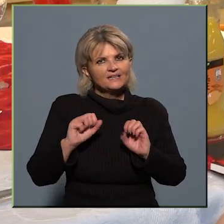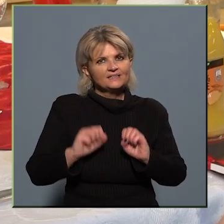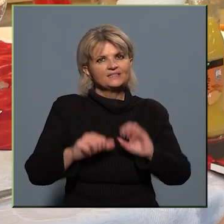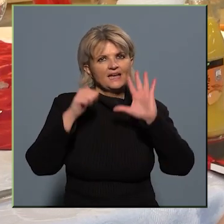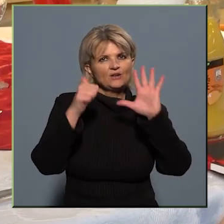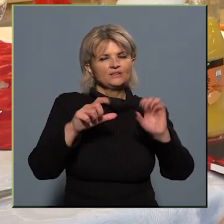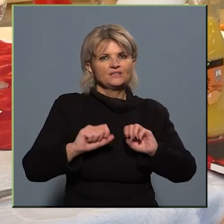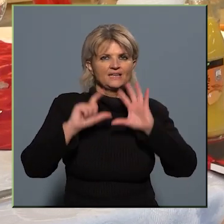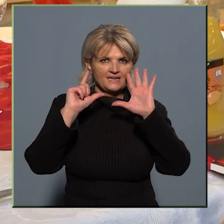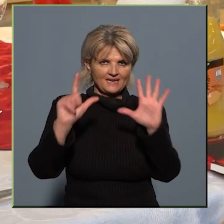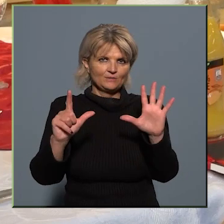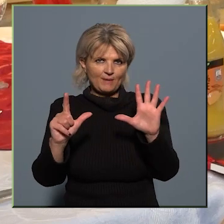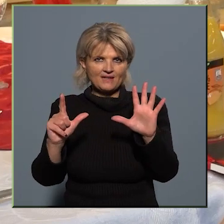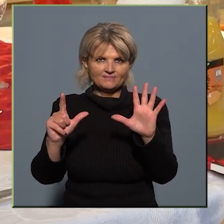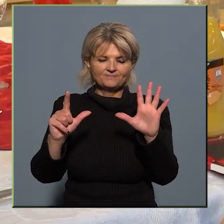2016-17-ben jött ez elő